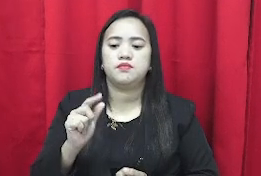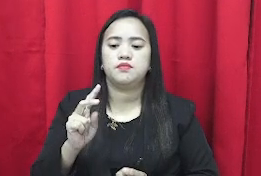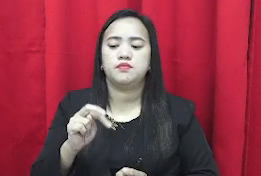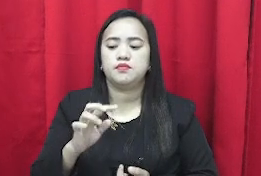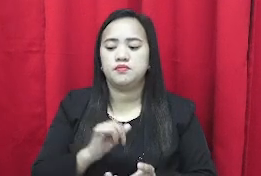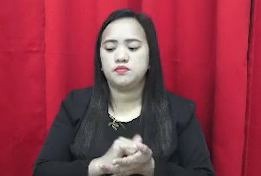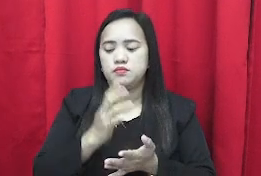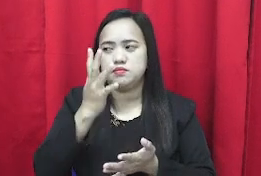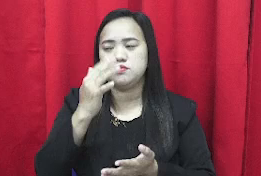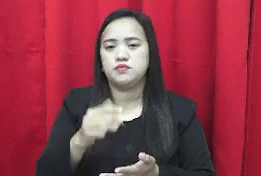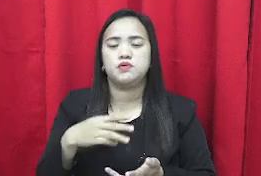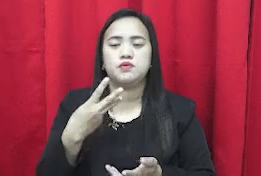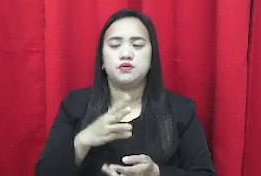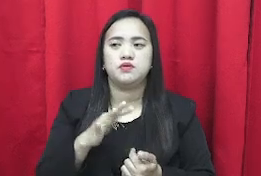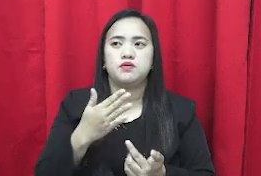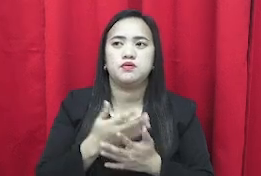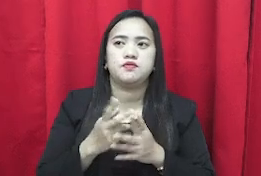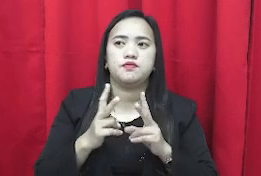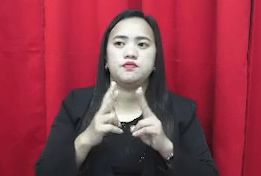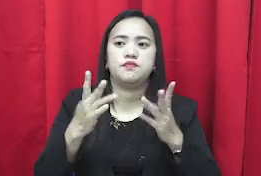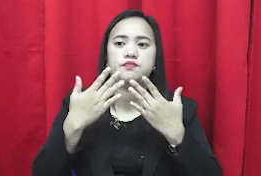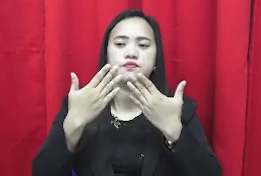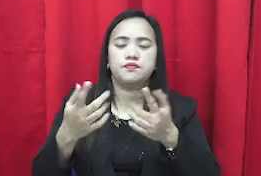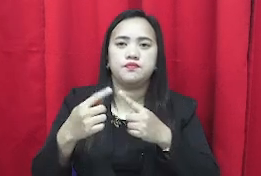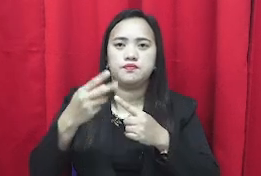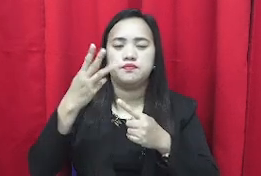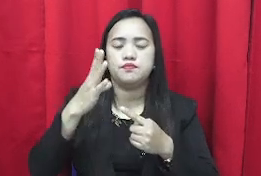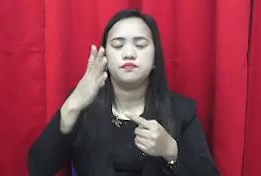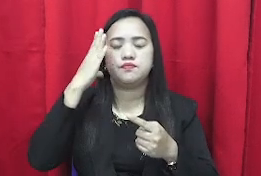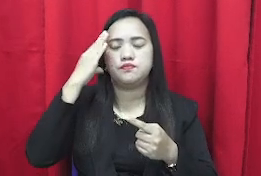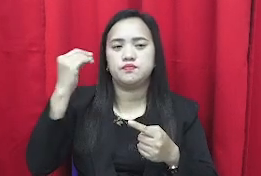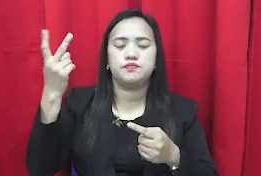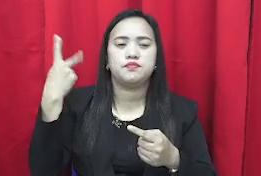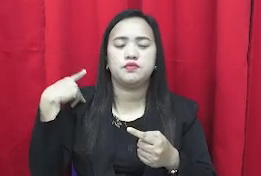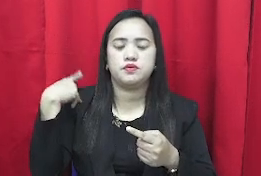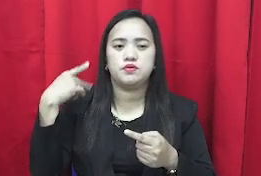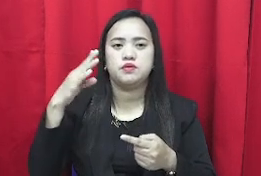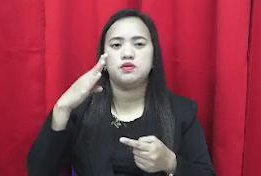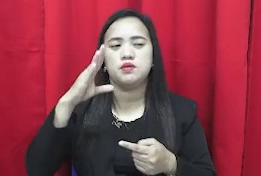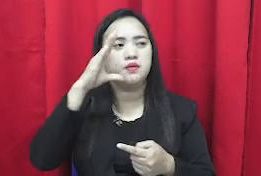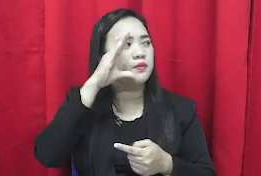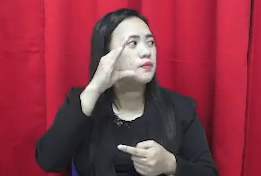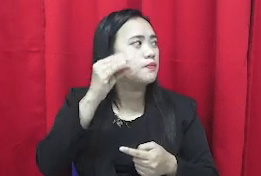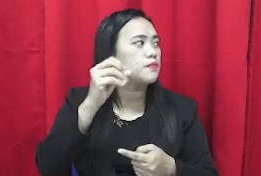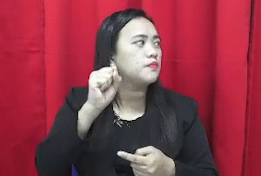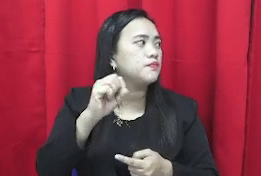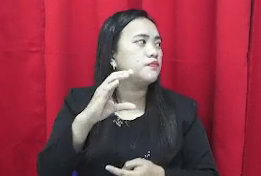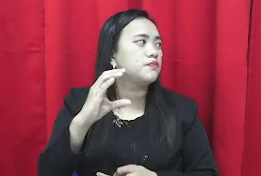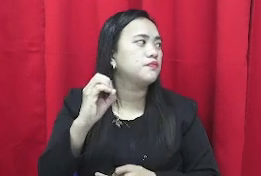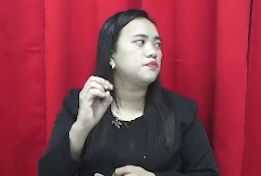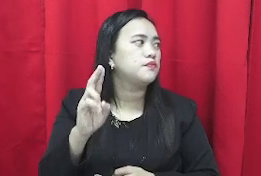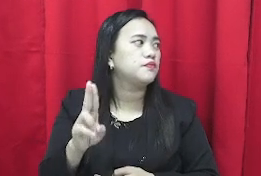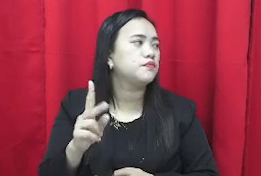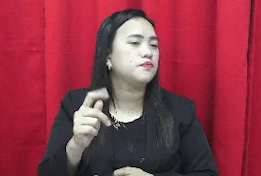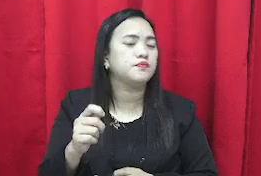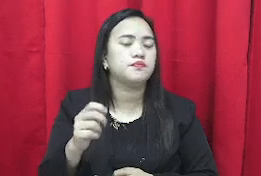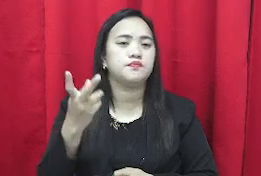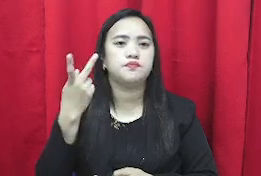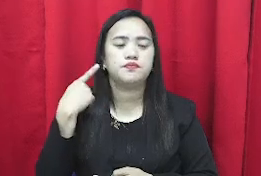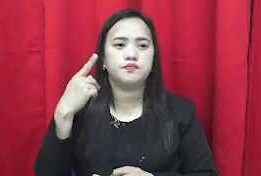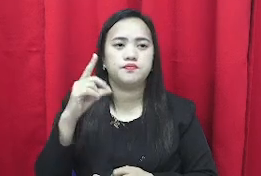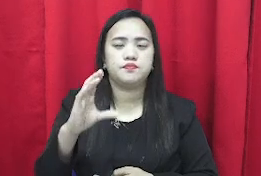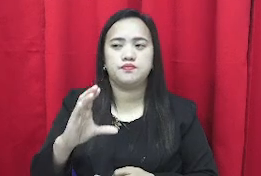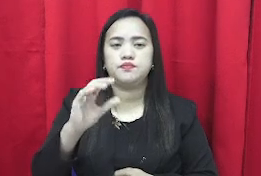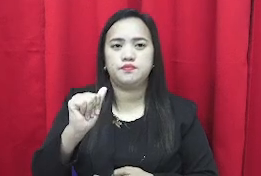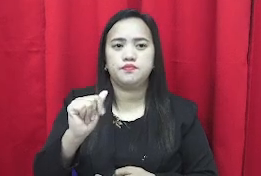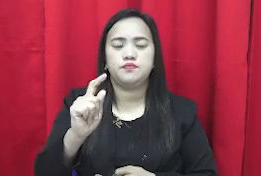na naranasan natin ang mga bagay na yon nagkaroon ng Boy Scout nagkaroon ng ah nagkaroon ng cat Yeah